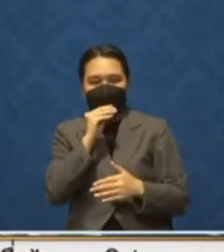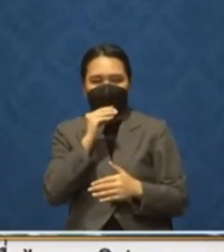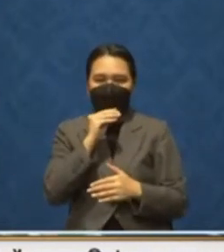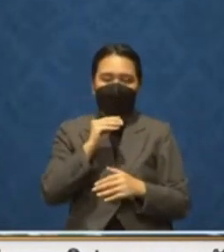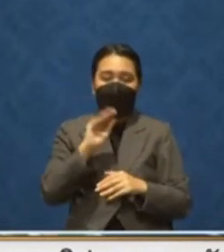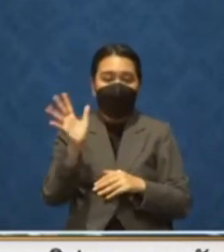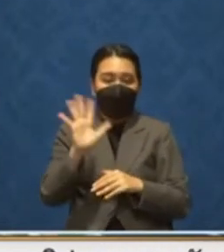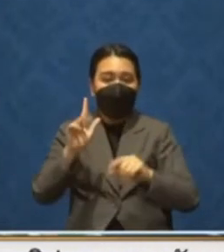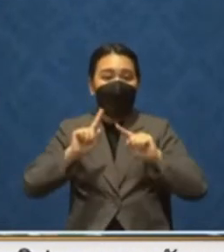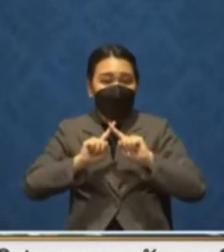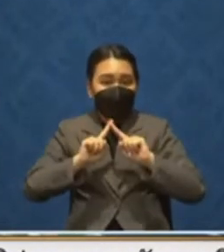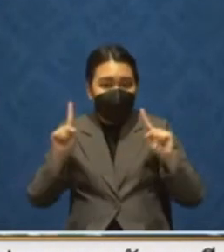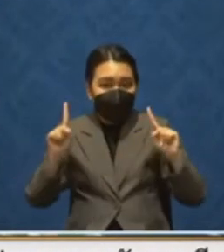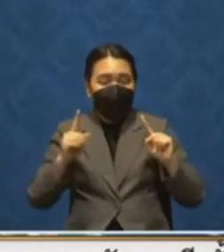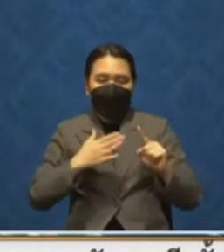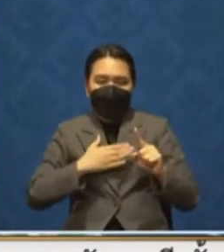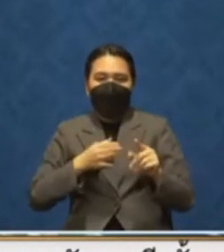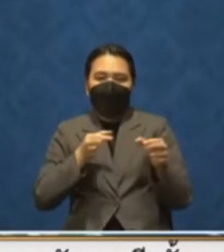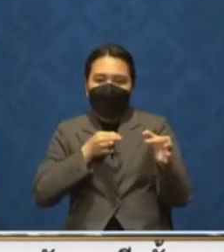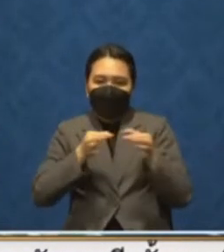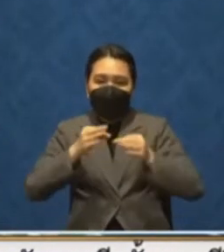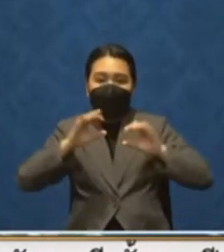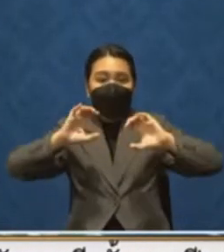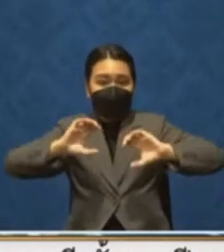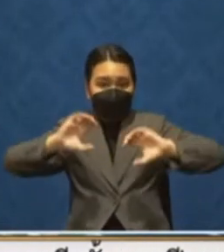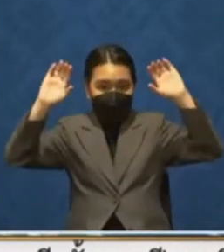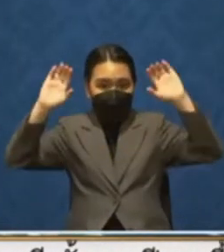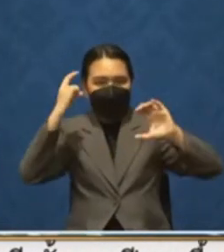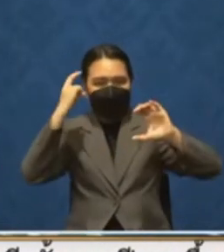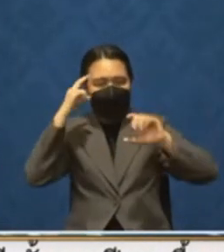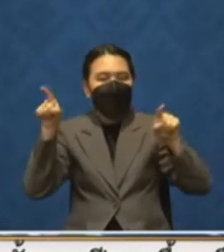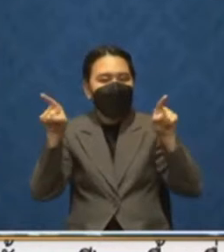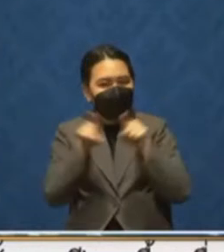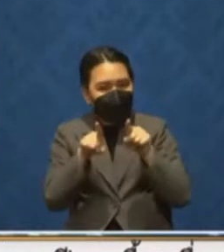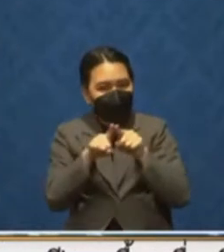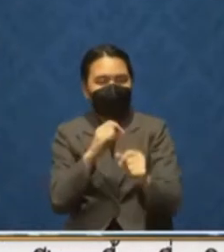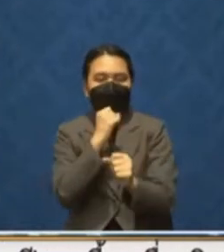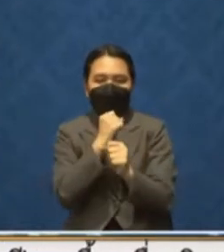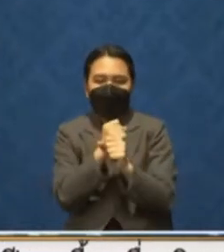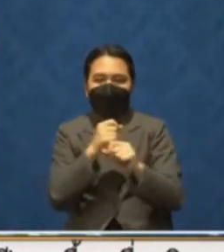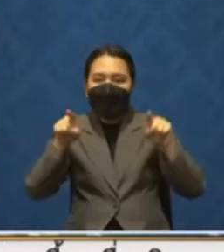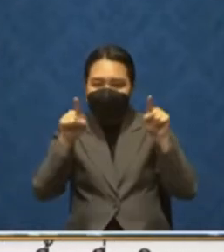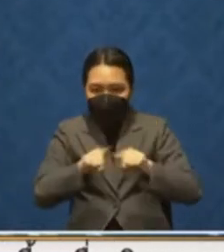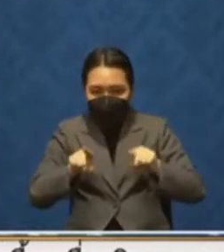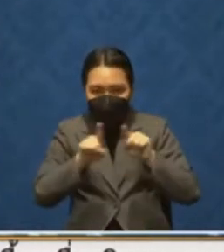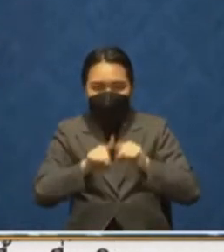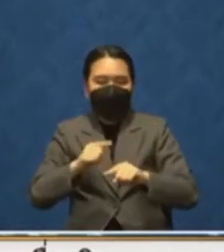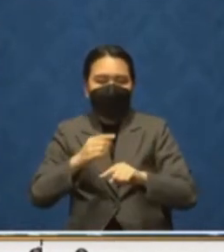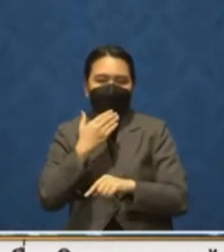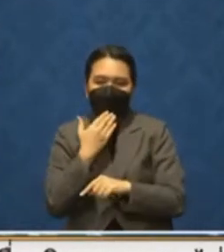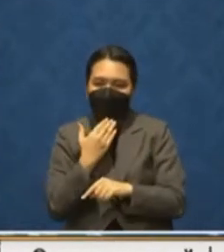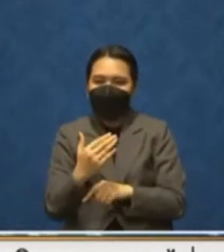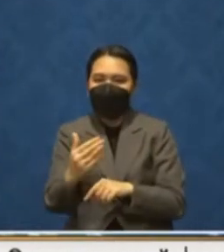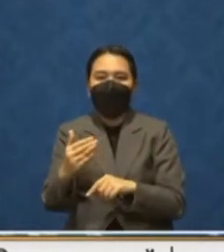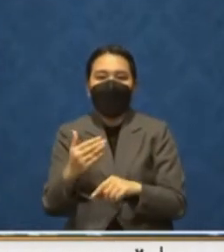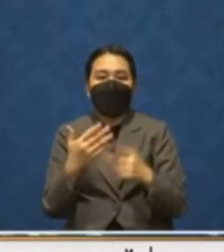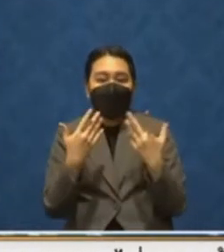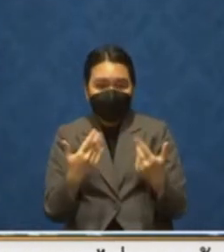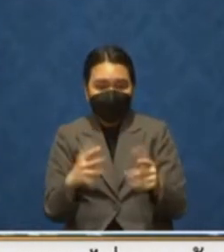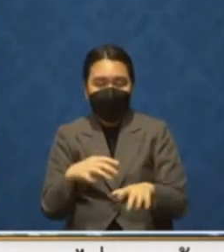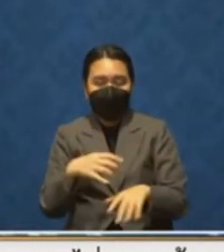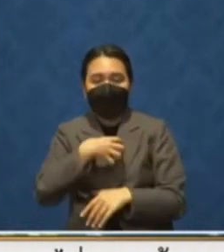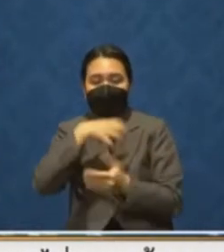ว่ารัฐบาลทุกๆคนก็คิดแบบนี้ทำแบบนี้เป็นสิ่งที่ทำกันมาตลอดได้อยากจะเรียน